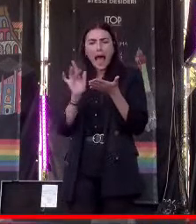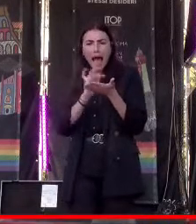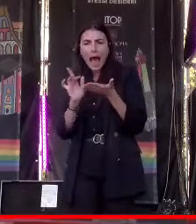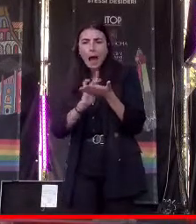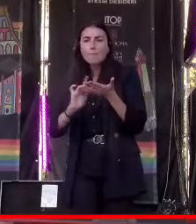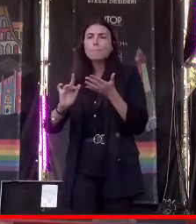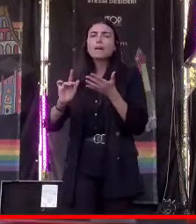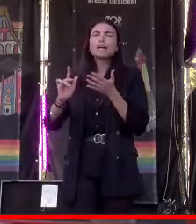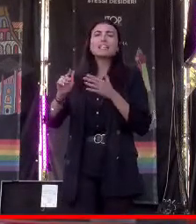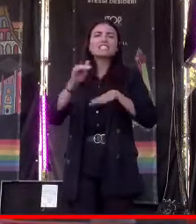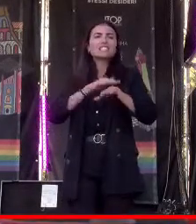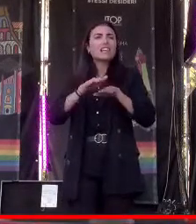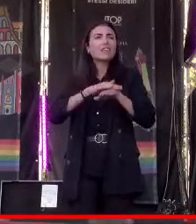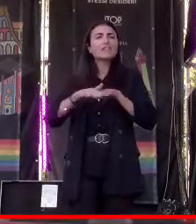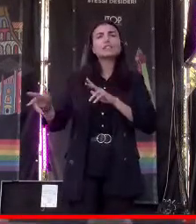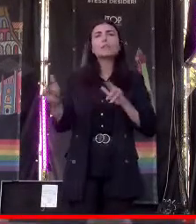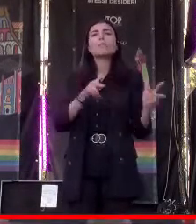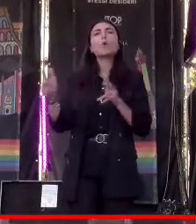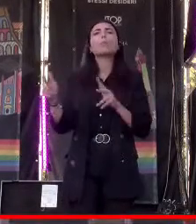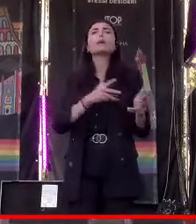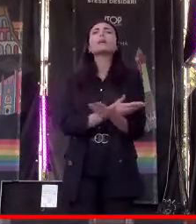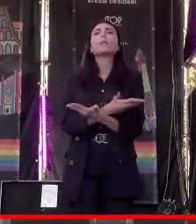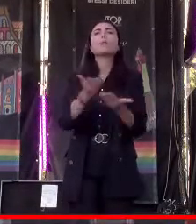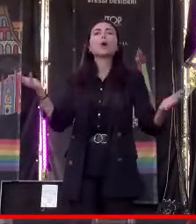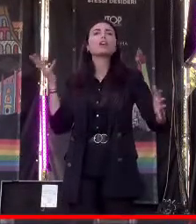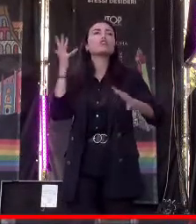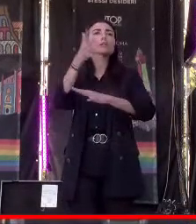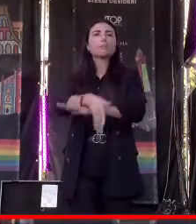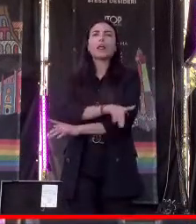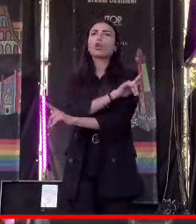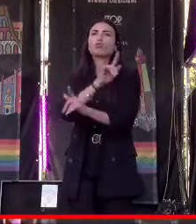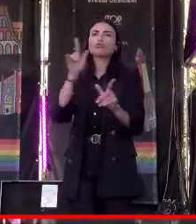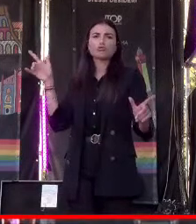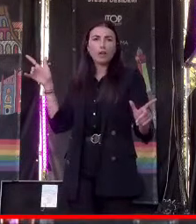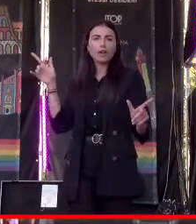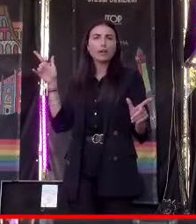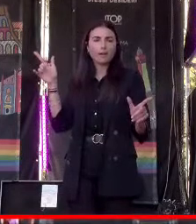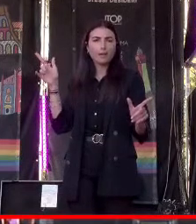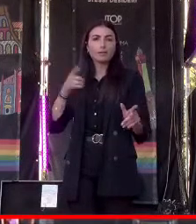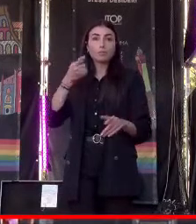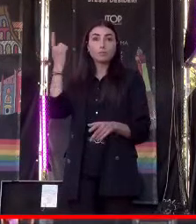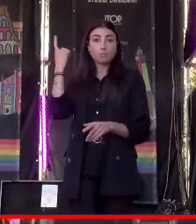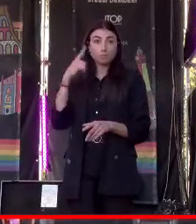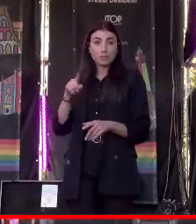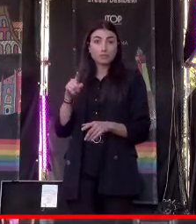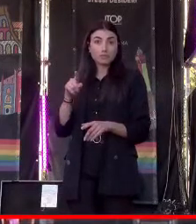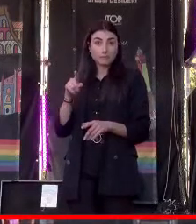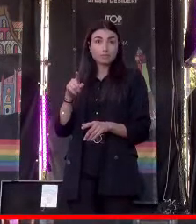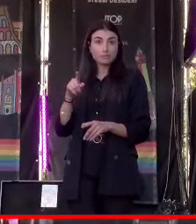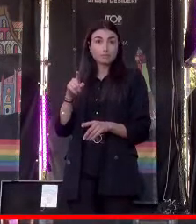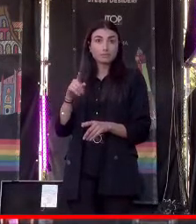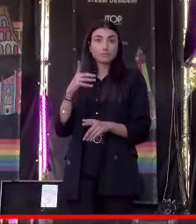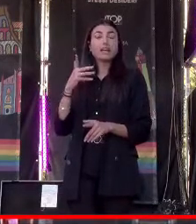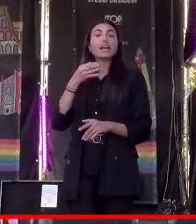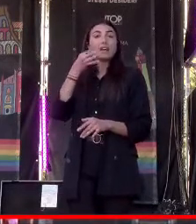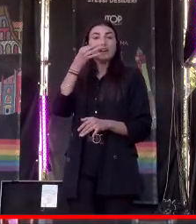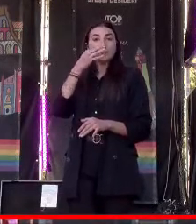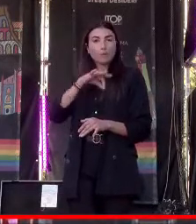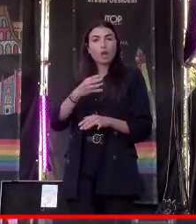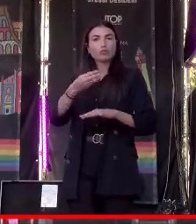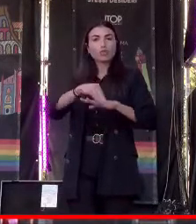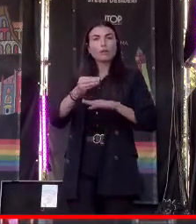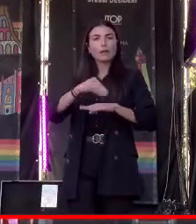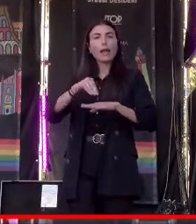mobilità pubblici della nostra regione, sono diventate inaccessibili grazie all'aggiornamento grafico, e questa è una cosa che non